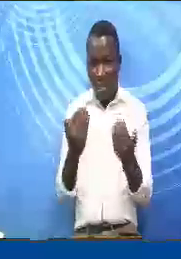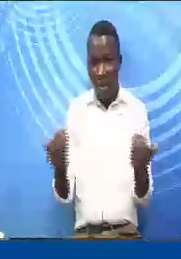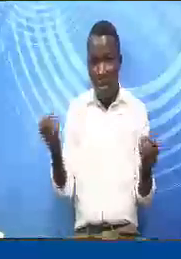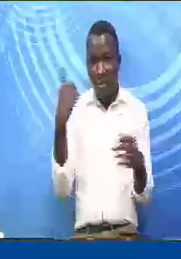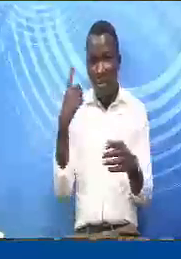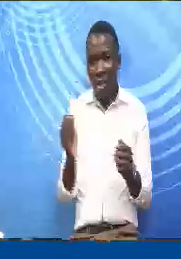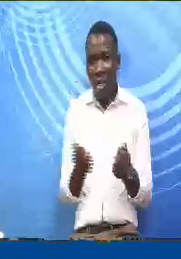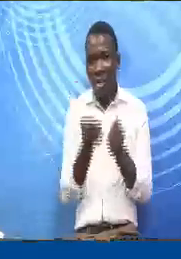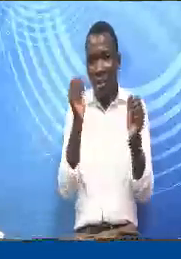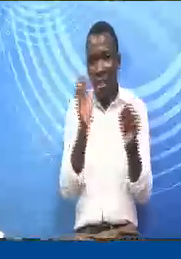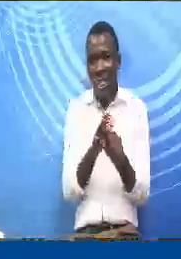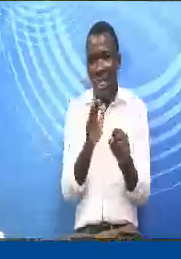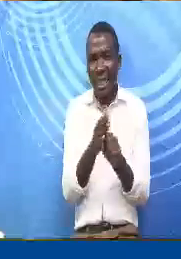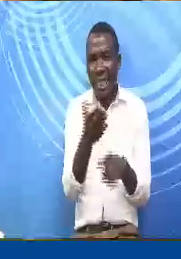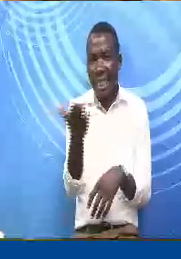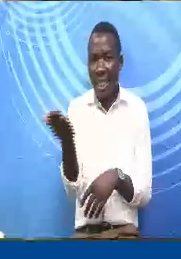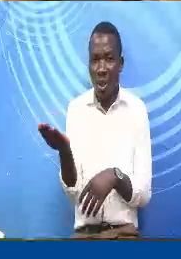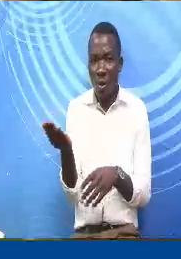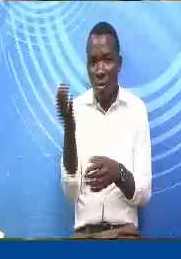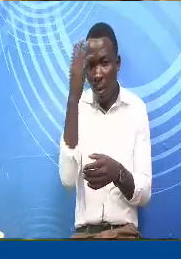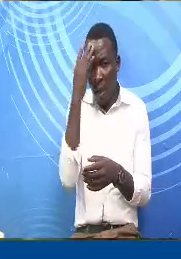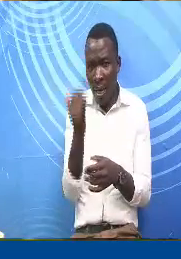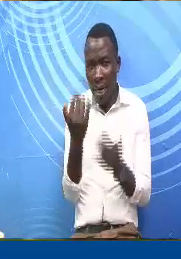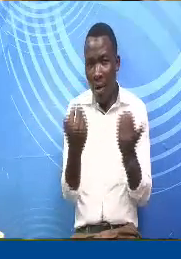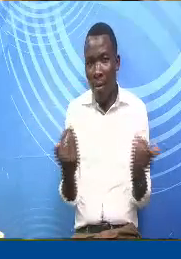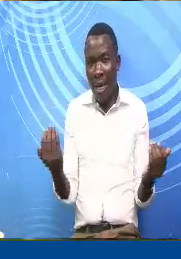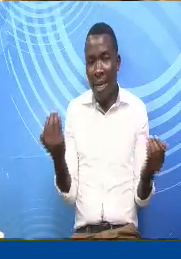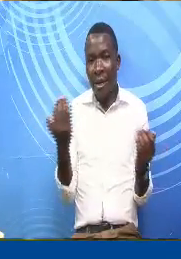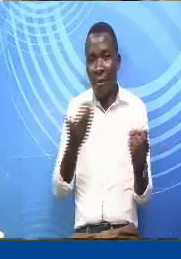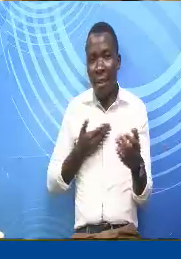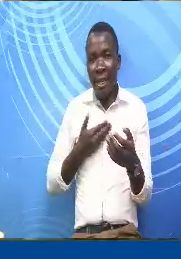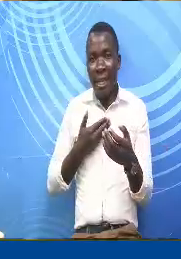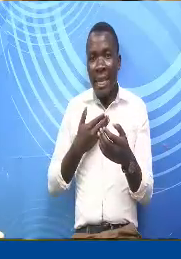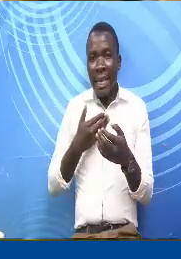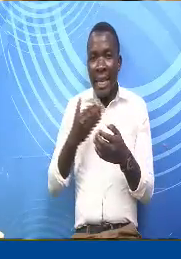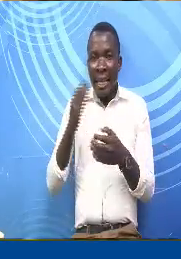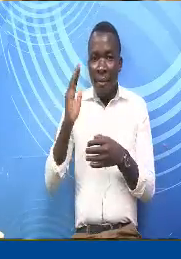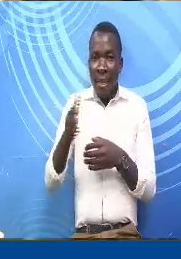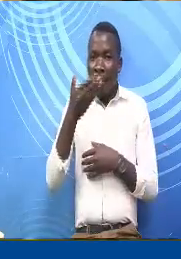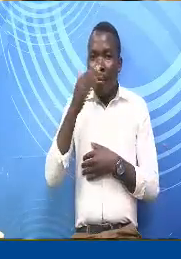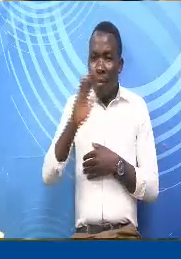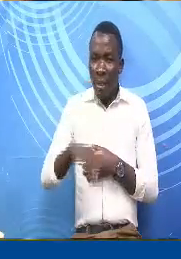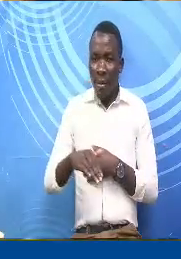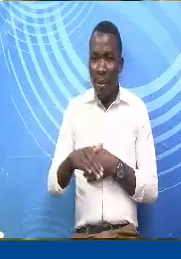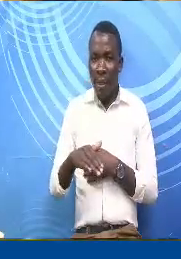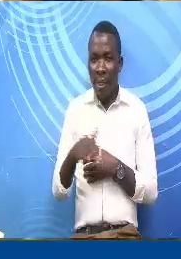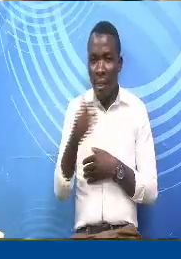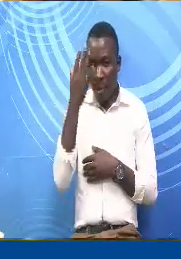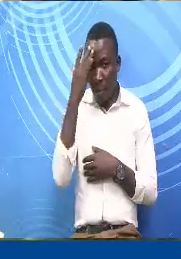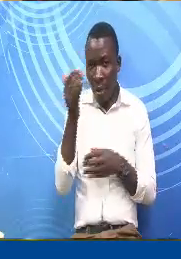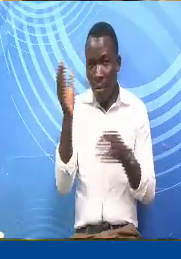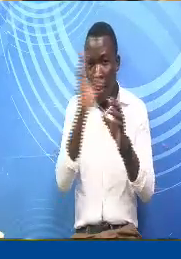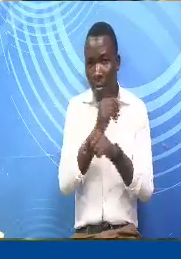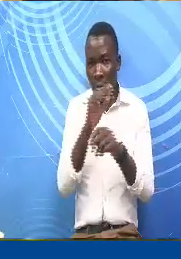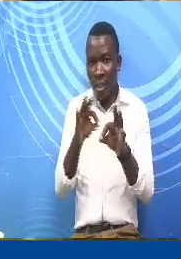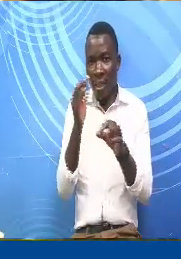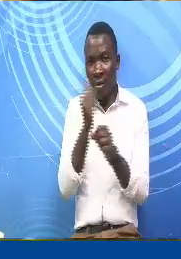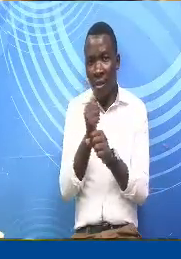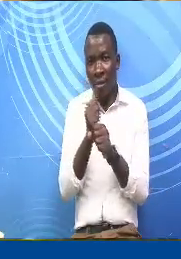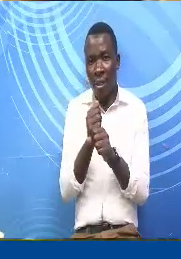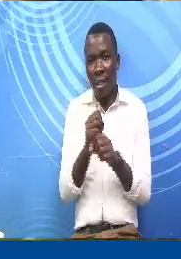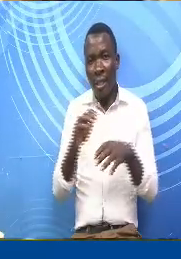nyinshi, n'izo nyine z'uko abana bagira imyitwarire mibi kuko babuze icyo bakora, n'iz'uko bibagirwa